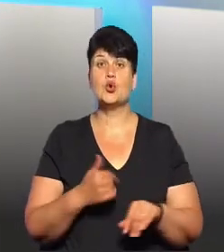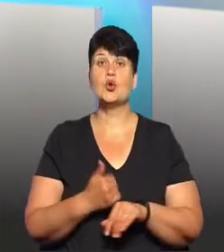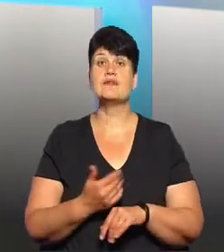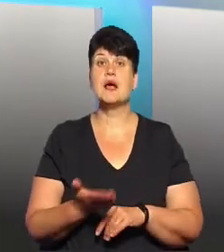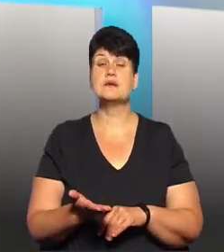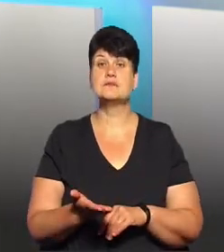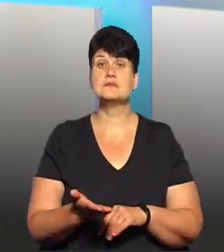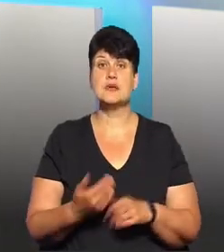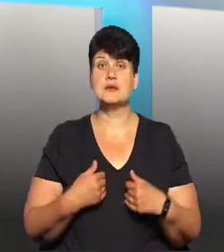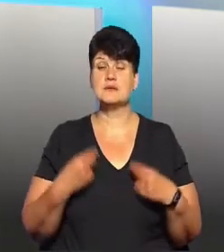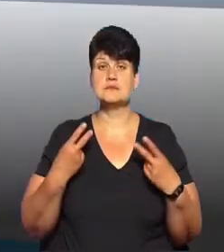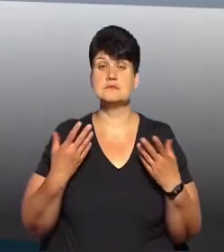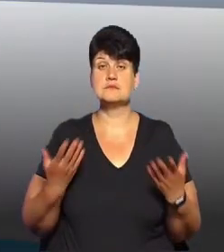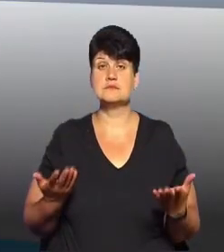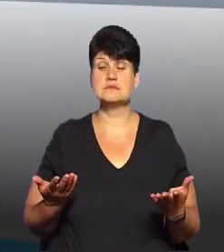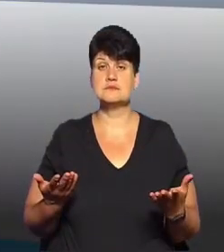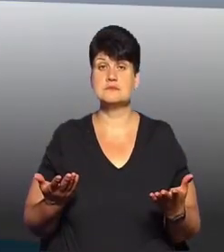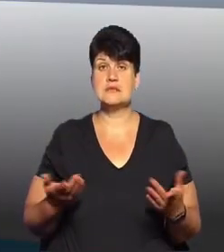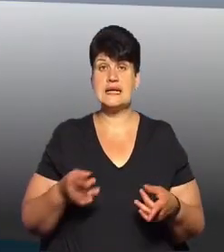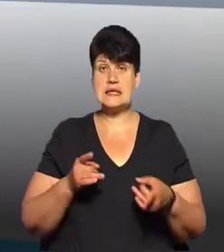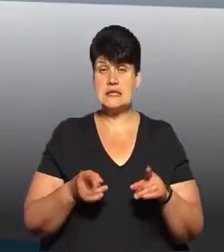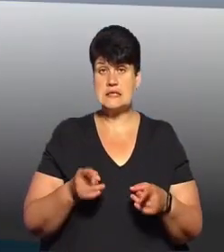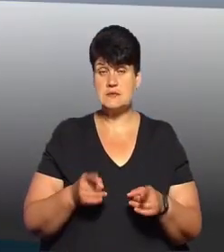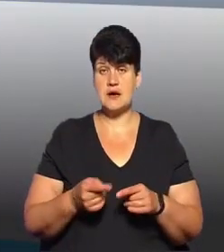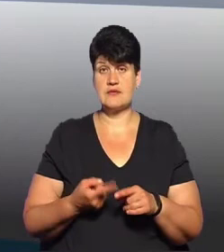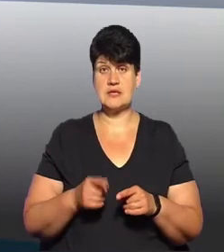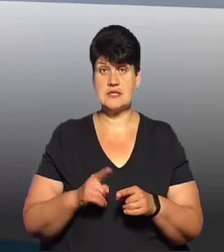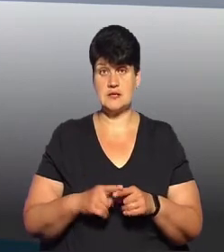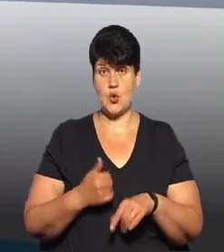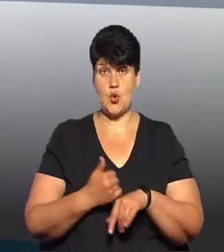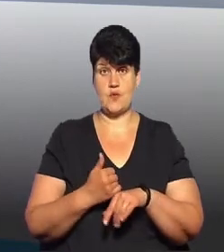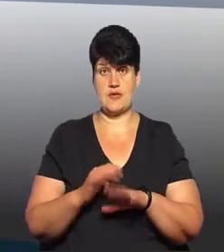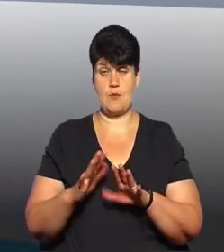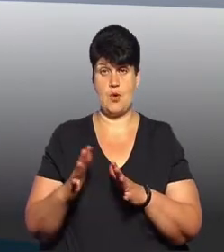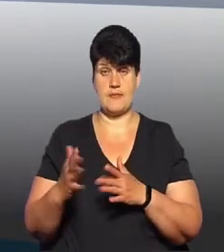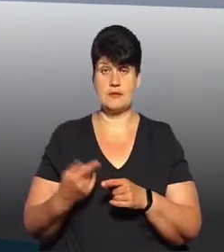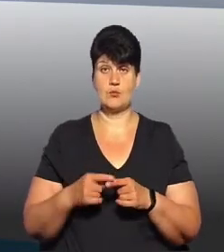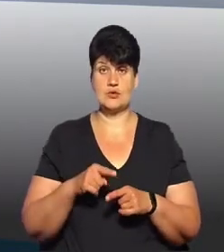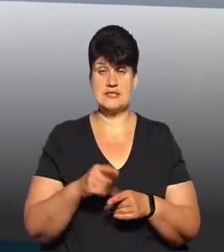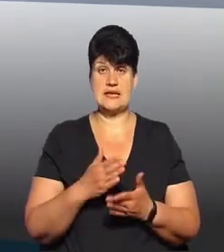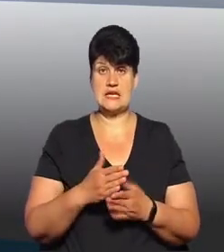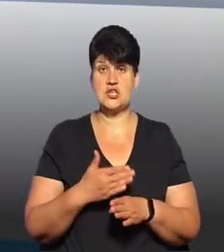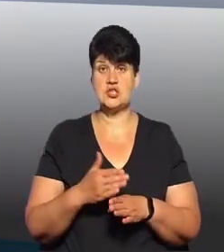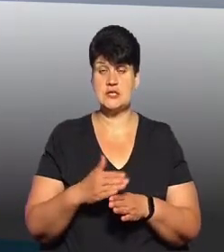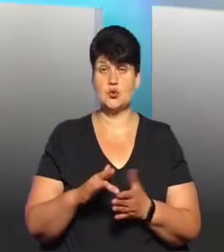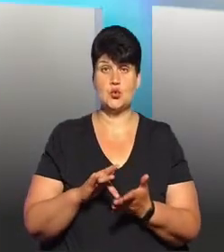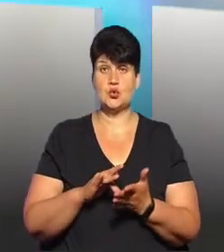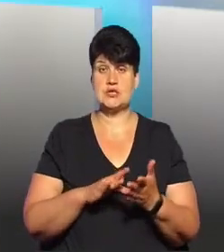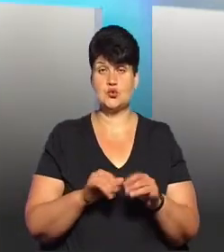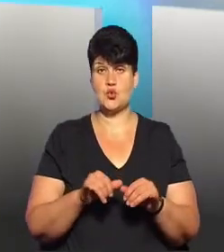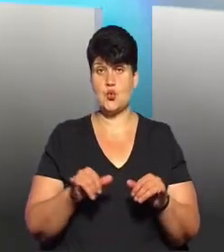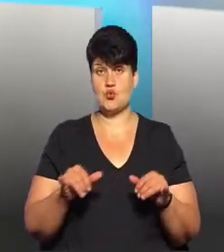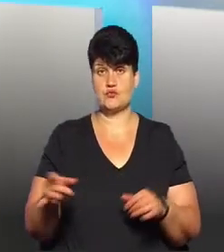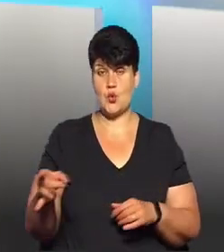не знаю. Те, що ви сплачуєте. Насправді, я думаю, це ключові моменти, тому що саме це є частиною туристичного розвитку взагалі регіону